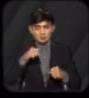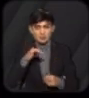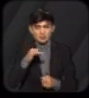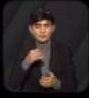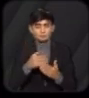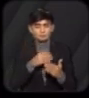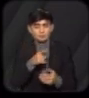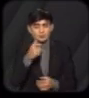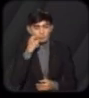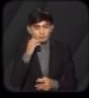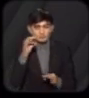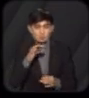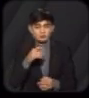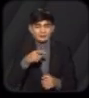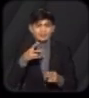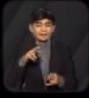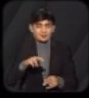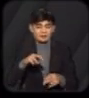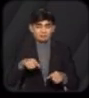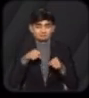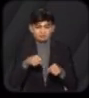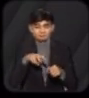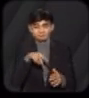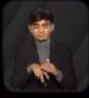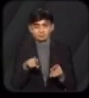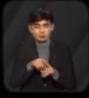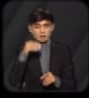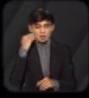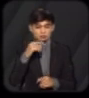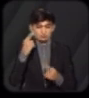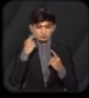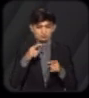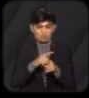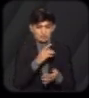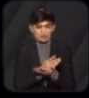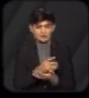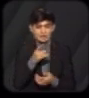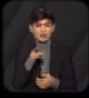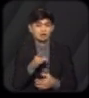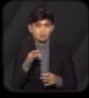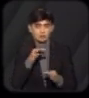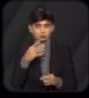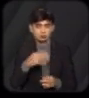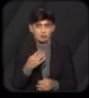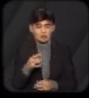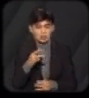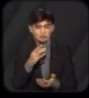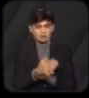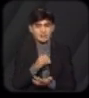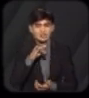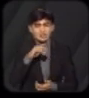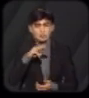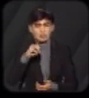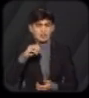Перед нами пара сапог для верховой езды из кожи очень высокого качества, размер которых соответствует современному 40-му. Император был